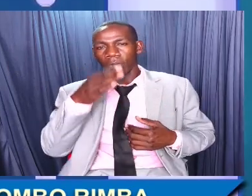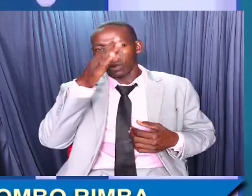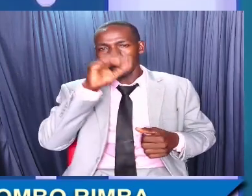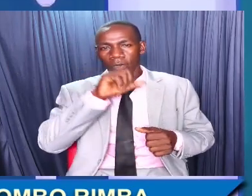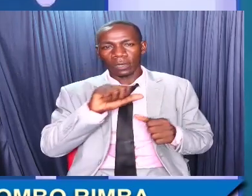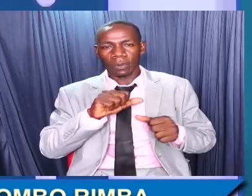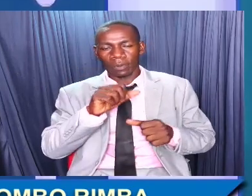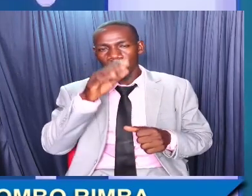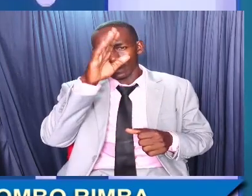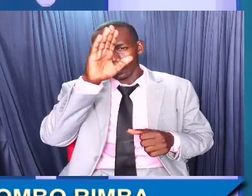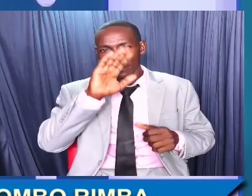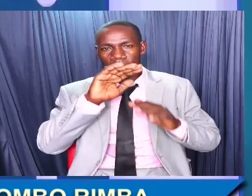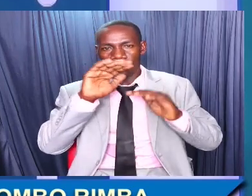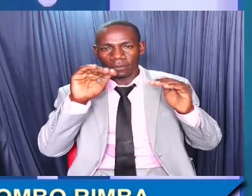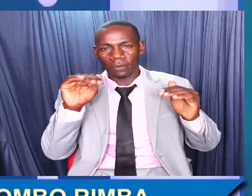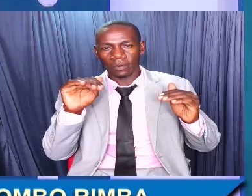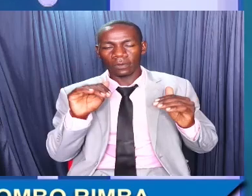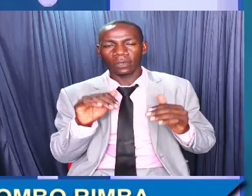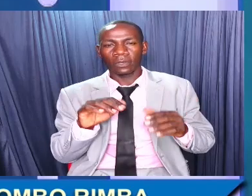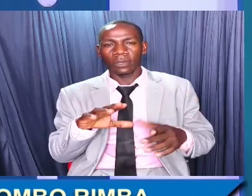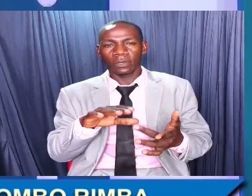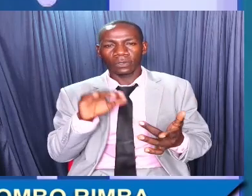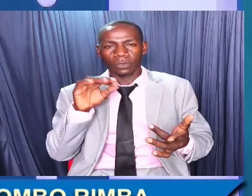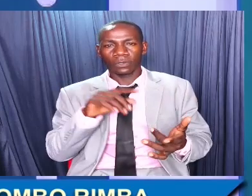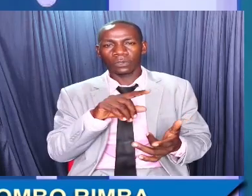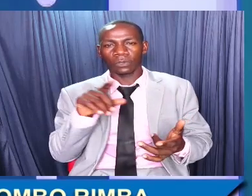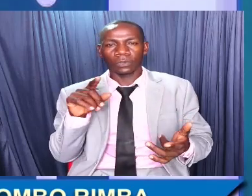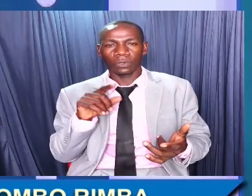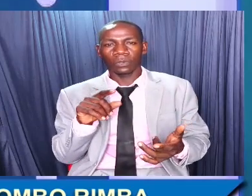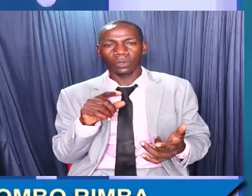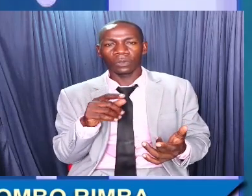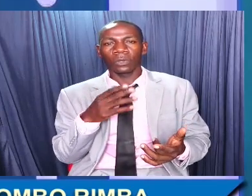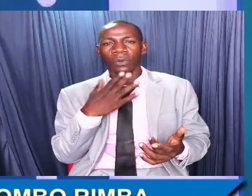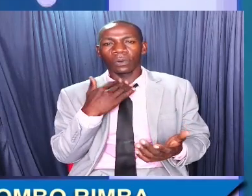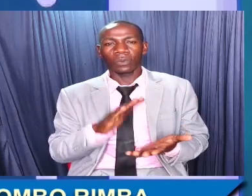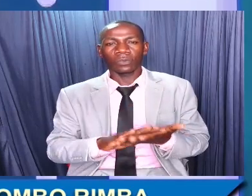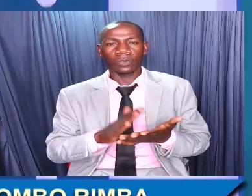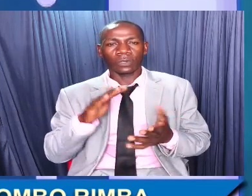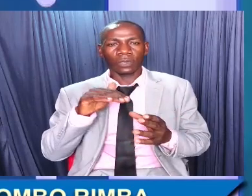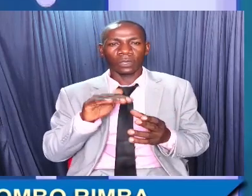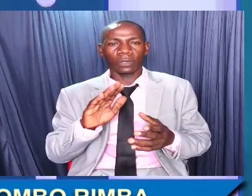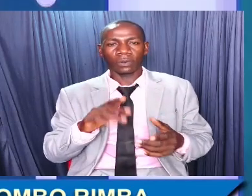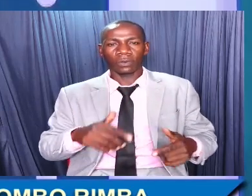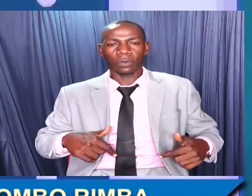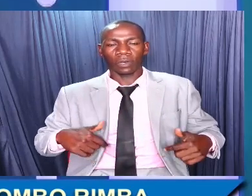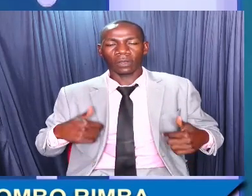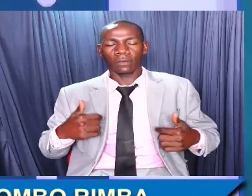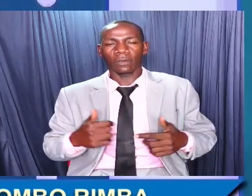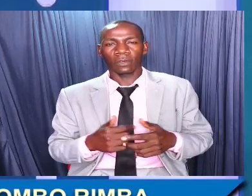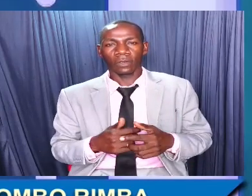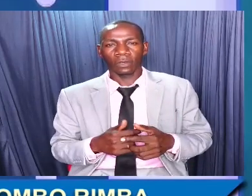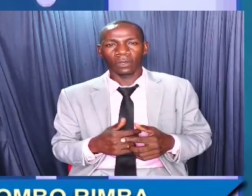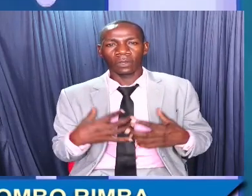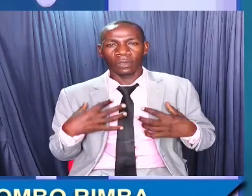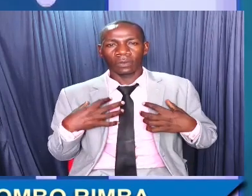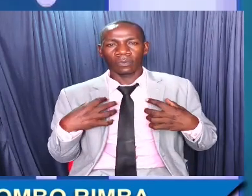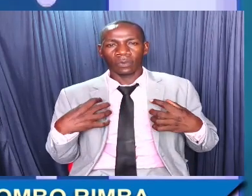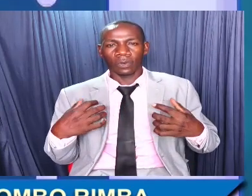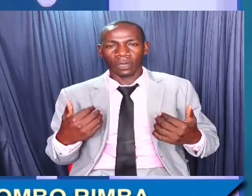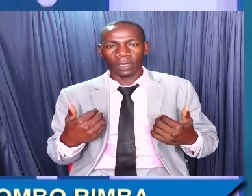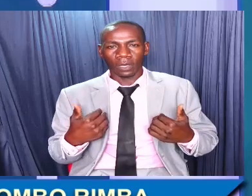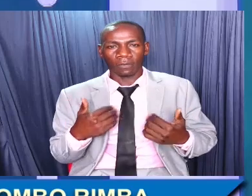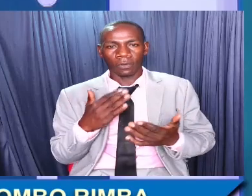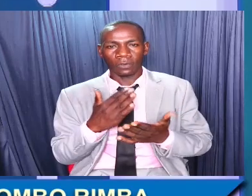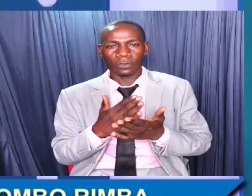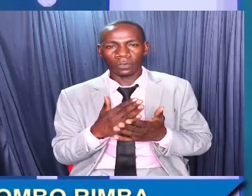about our heavenly father? Aliyewateua ninyi. Who elected? Anataka ajitukuze maishani mwenu. He wants to glorify himself in your life. Upone muwe na uzima